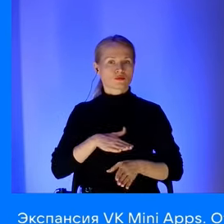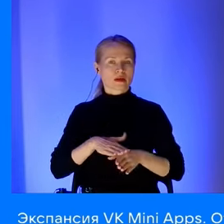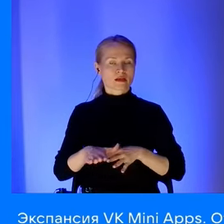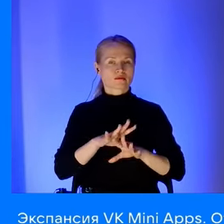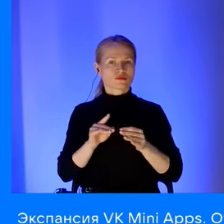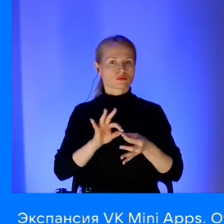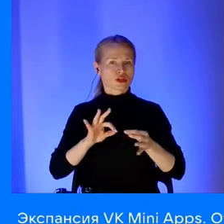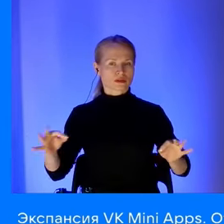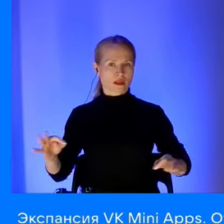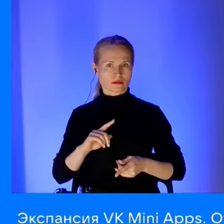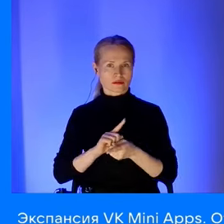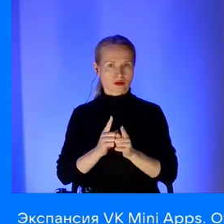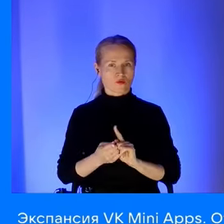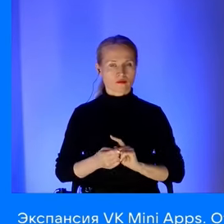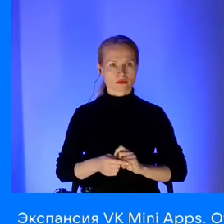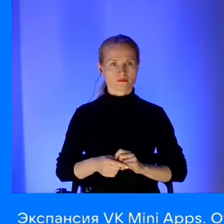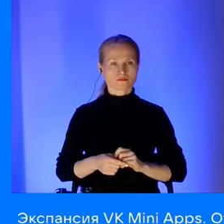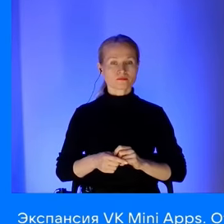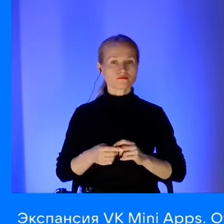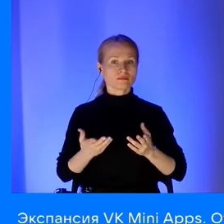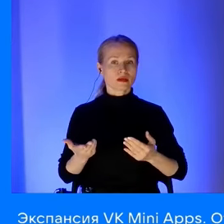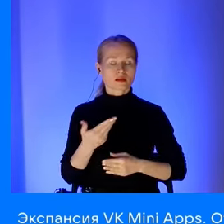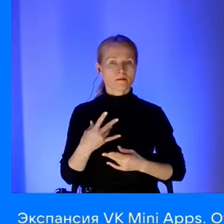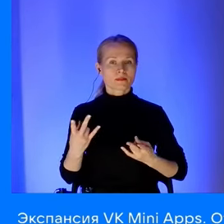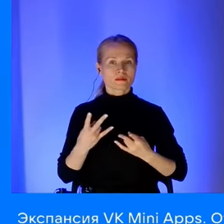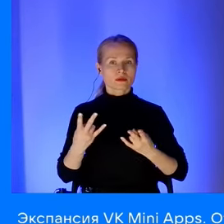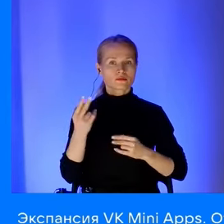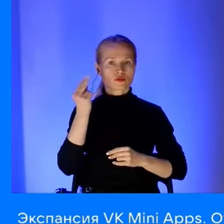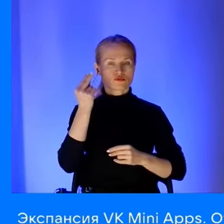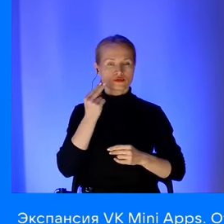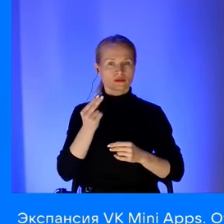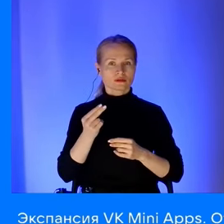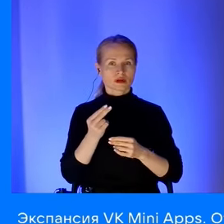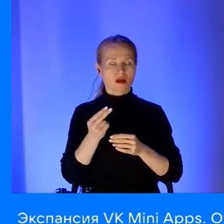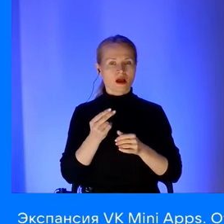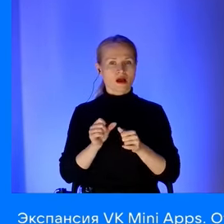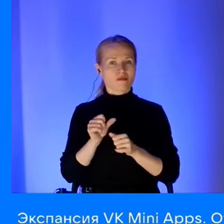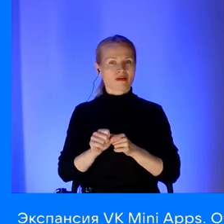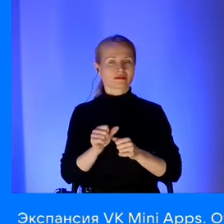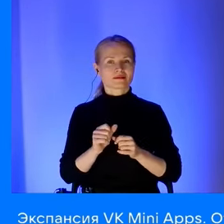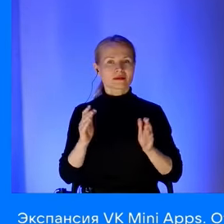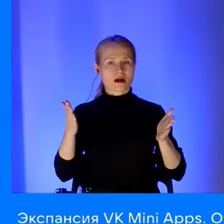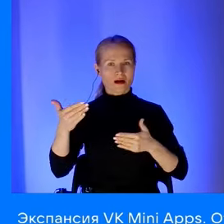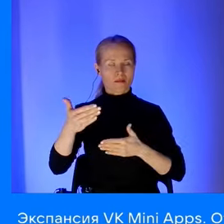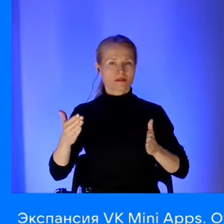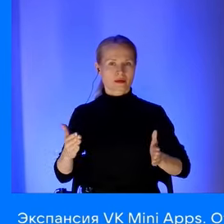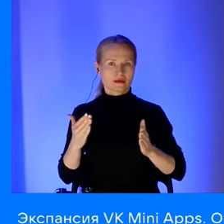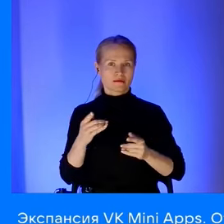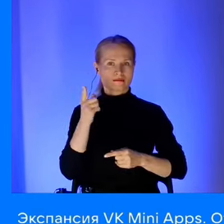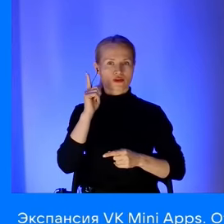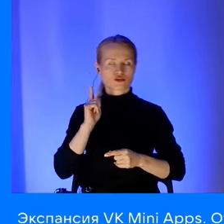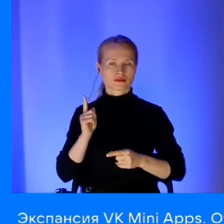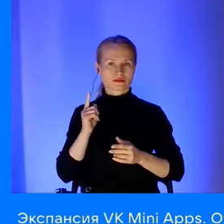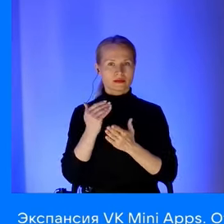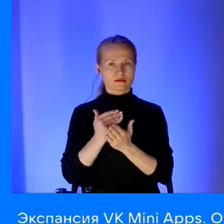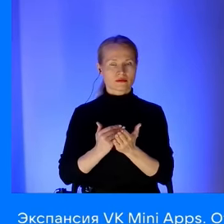становится все сложнее и сложнее. То есть нам необходимо научиться выходить за рамки классических сценариев и